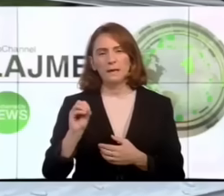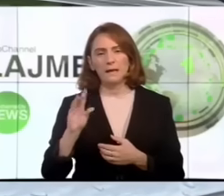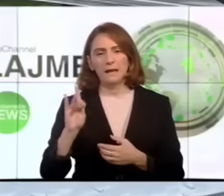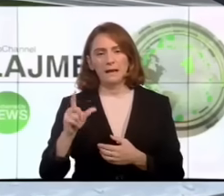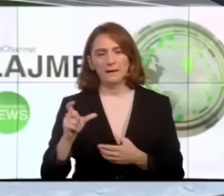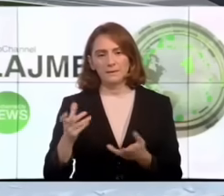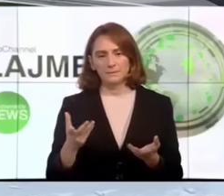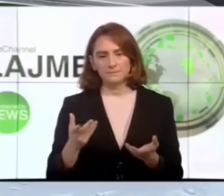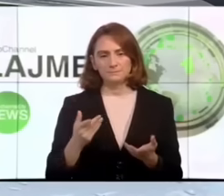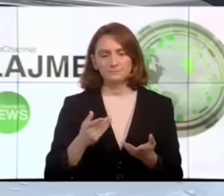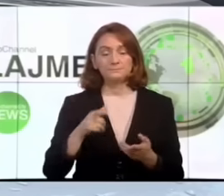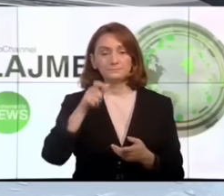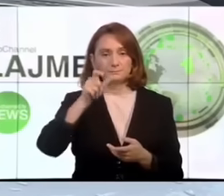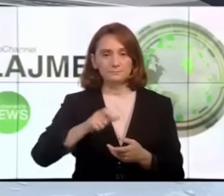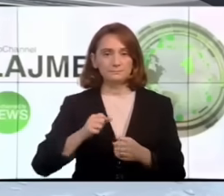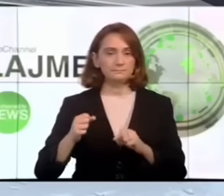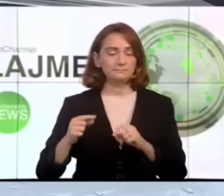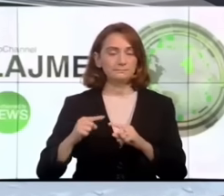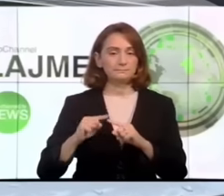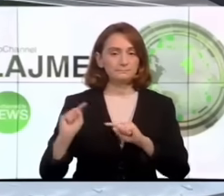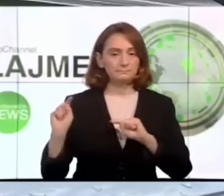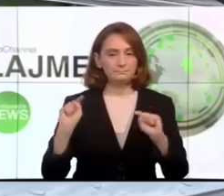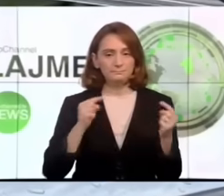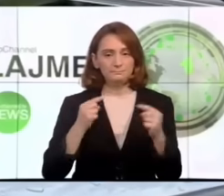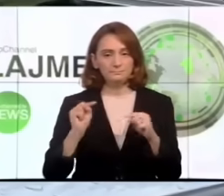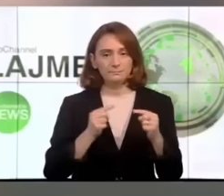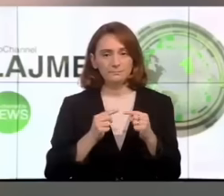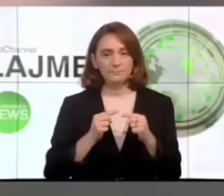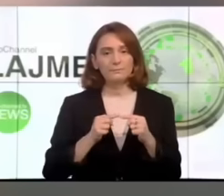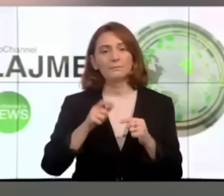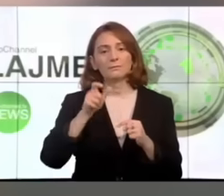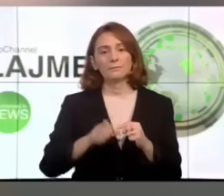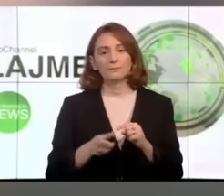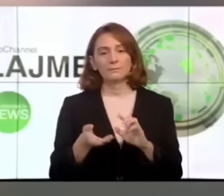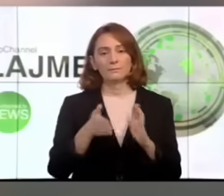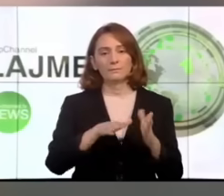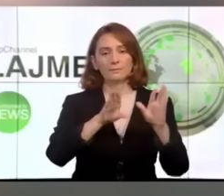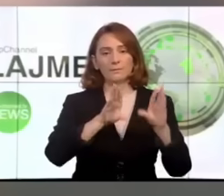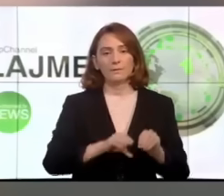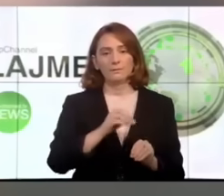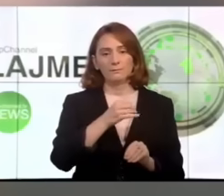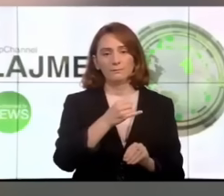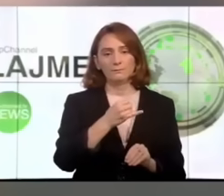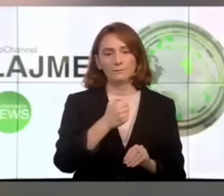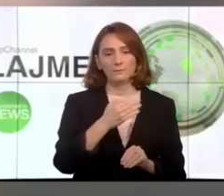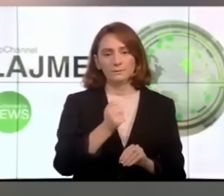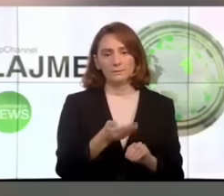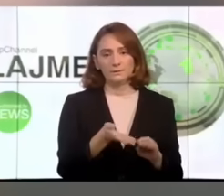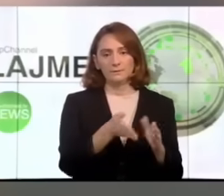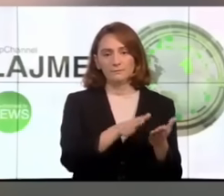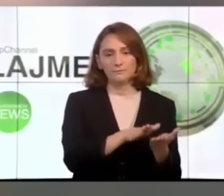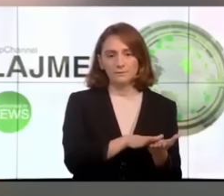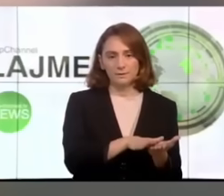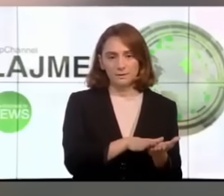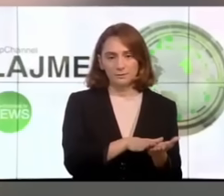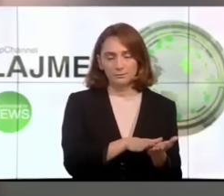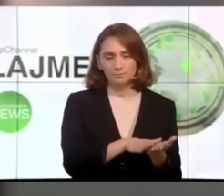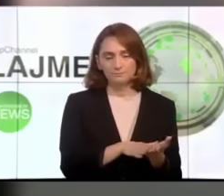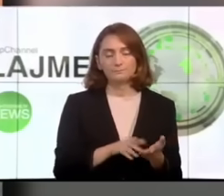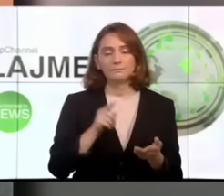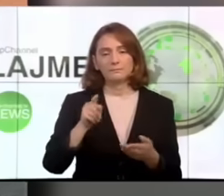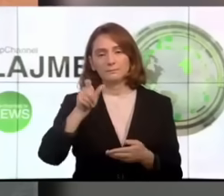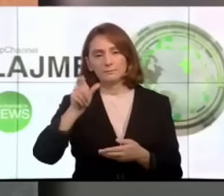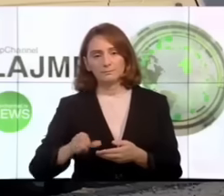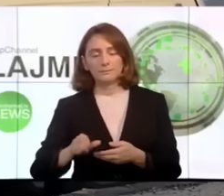pasojë plagëve të marra, ky i fundit përfundoi në spital në gjendje të rëndë, ndërsa një javë më pas ndroi jetë. Të dy shoferët, banues